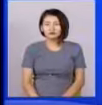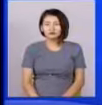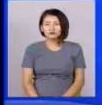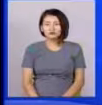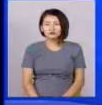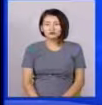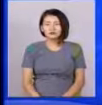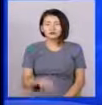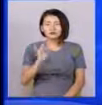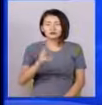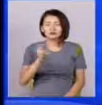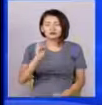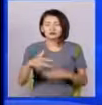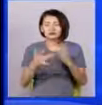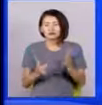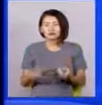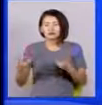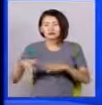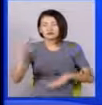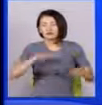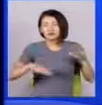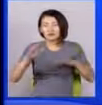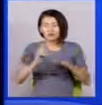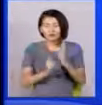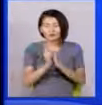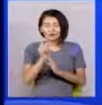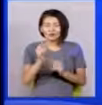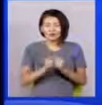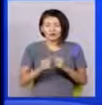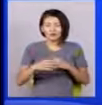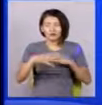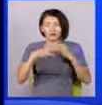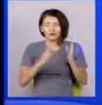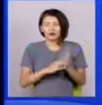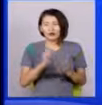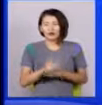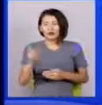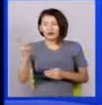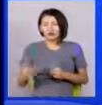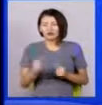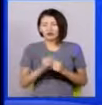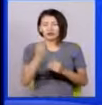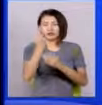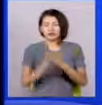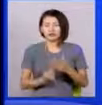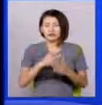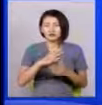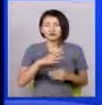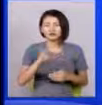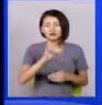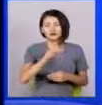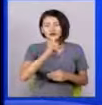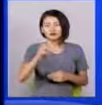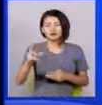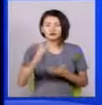Қауіп аяқ астында. Шомылу маусымы басталғалы бері өңірімізде 19 адам суға батып қаза тапқан. Десекте адамдардың қарапайым